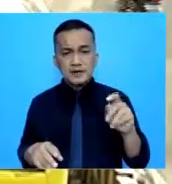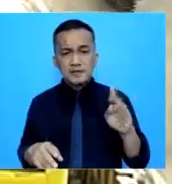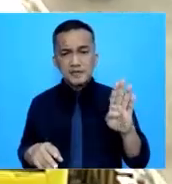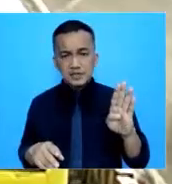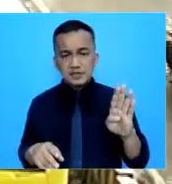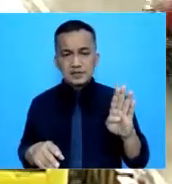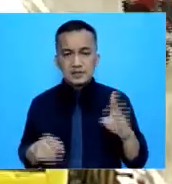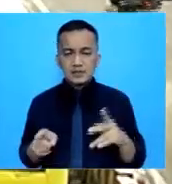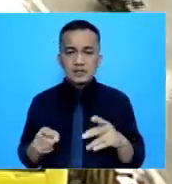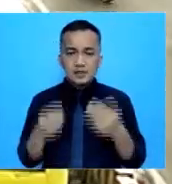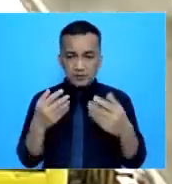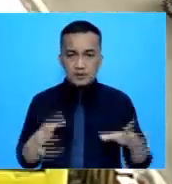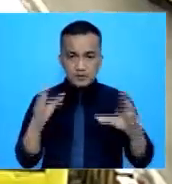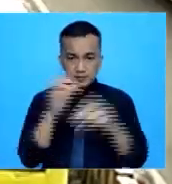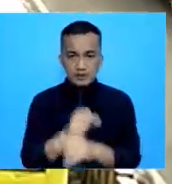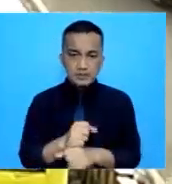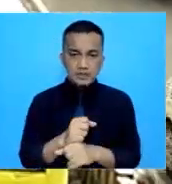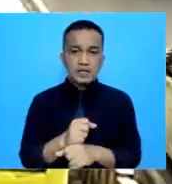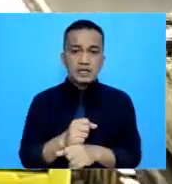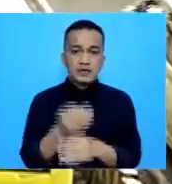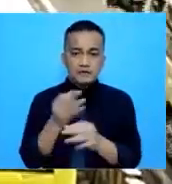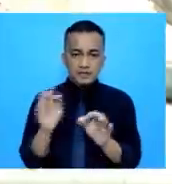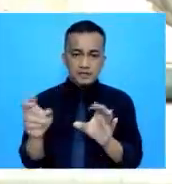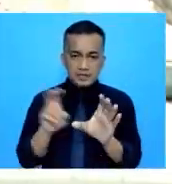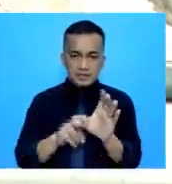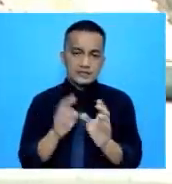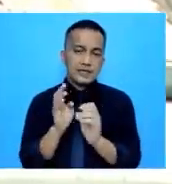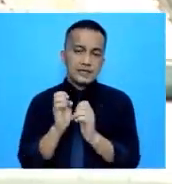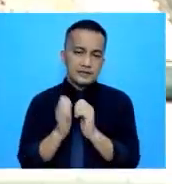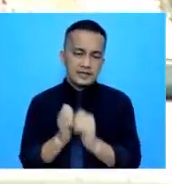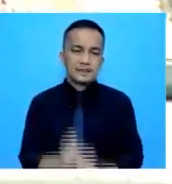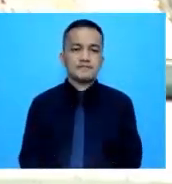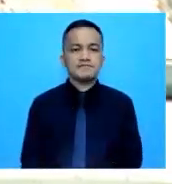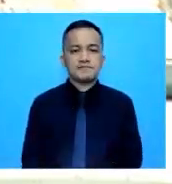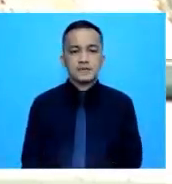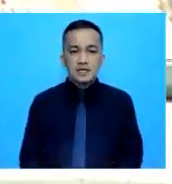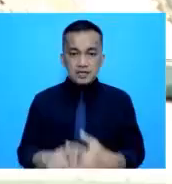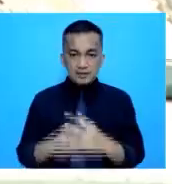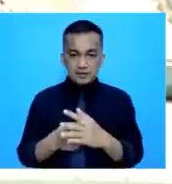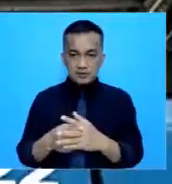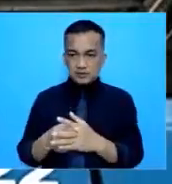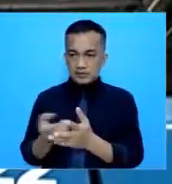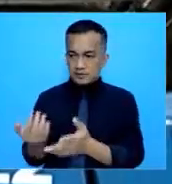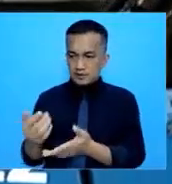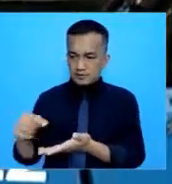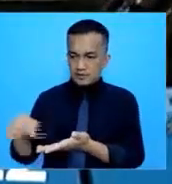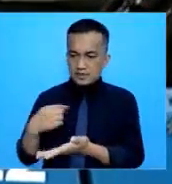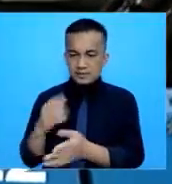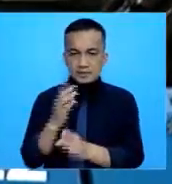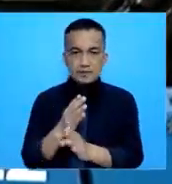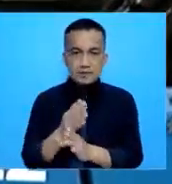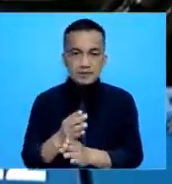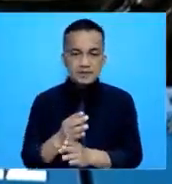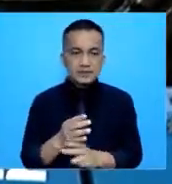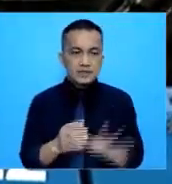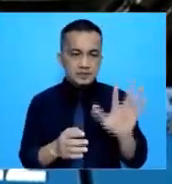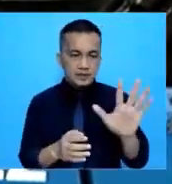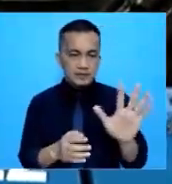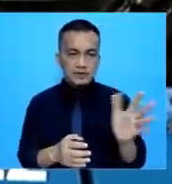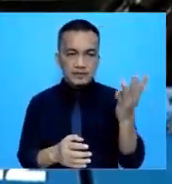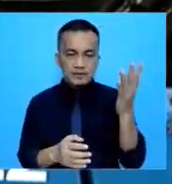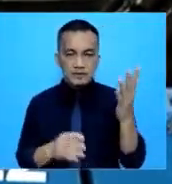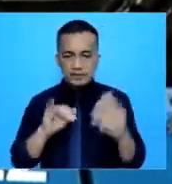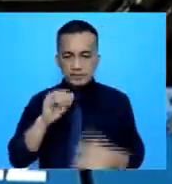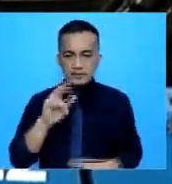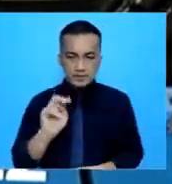na matatapos na ang libreng sakay sa EDSA Busway. Magsisimula ng maningilang pasahe sa busway simula alas 5 ng umaga sa